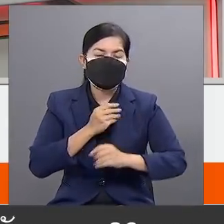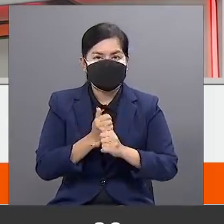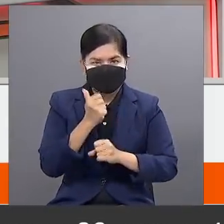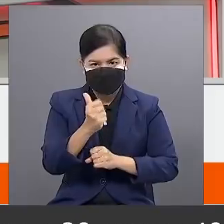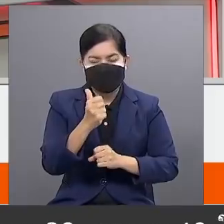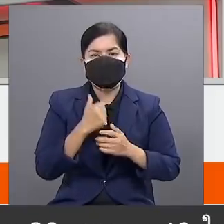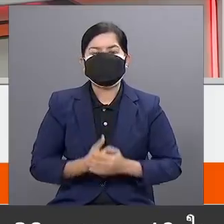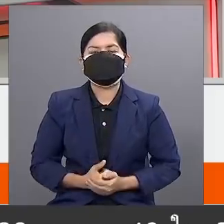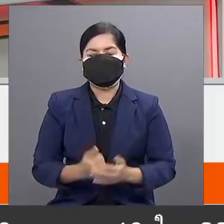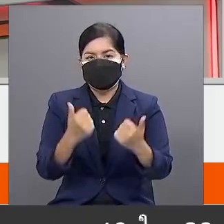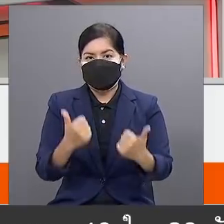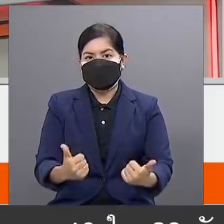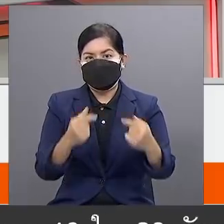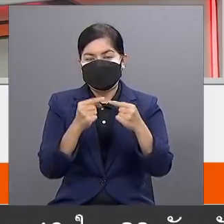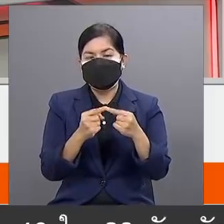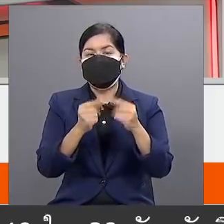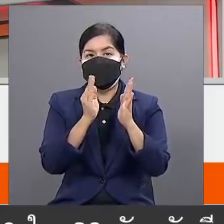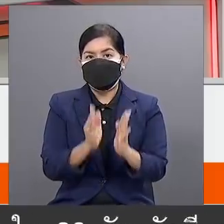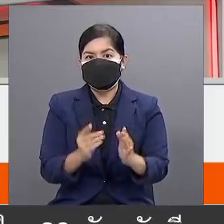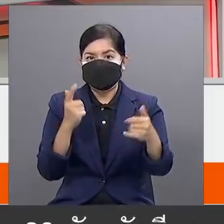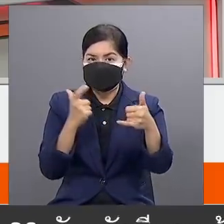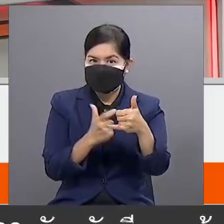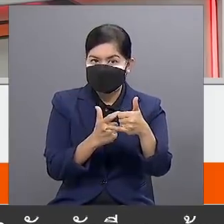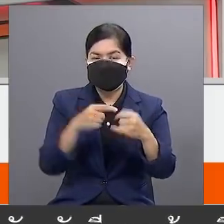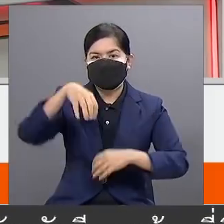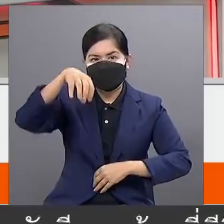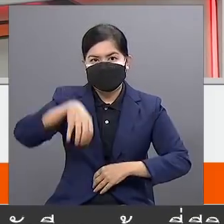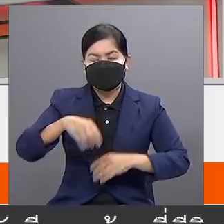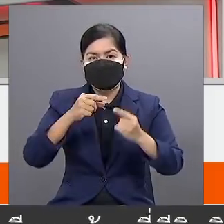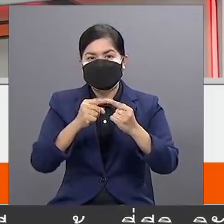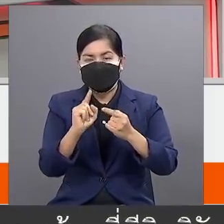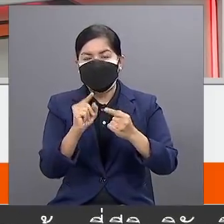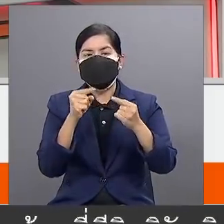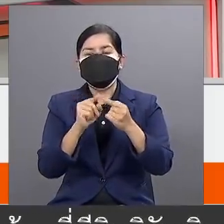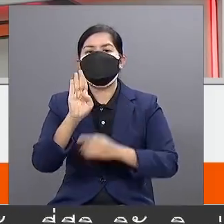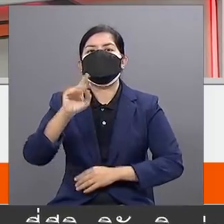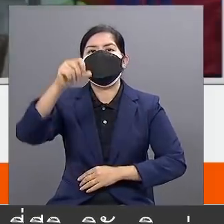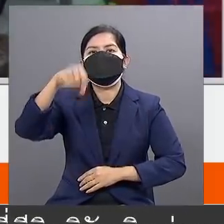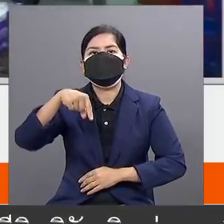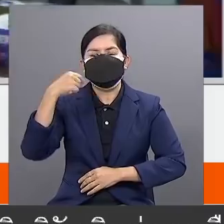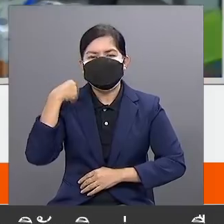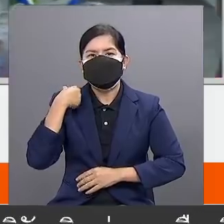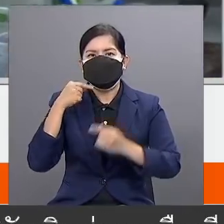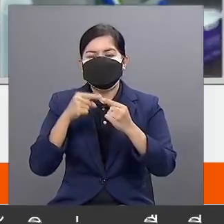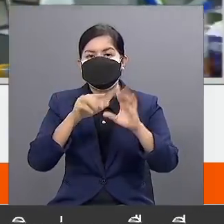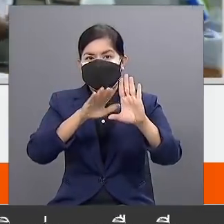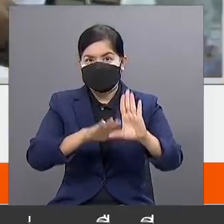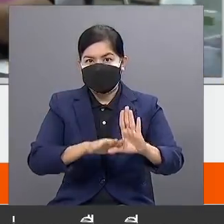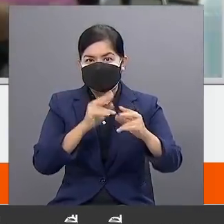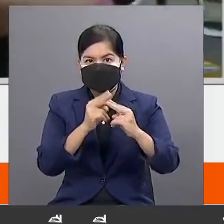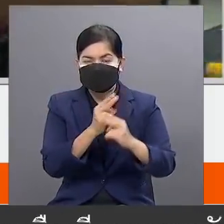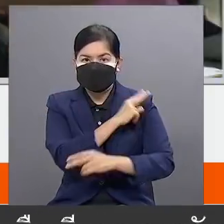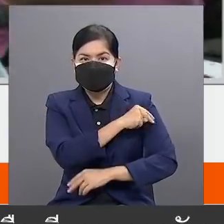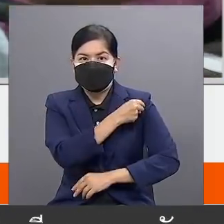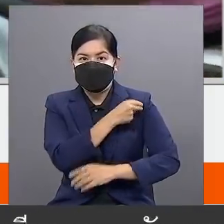ไ้ที่ฉดทบางซอทุกลายจะถูกให้ลงในหมอพร้อมในตัวของหมอพรอมเองจะมีในถเสร็สองทบางซื